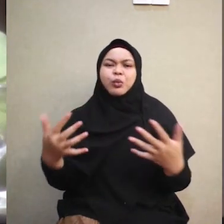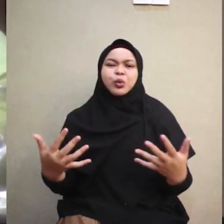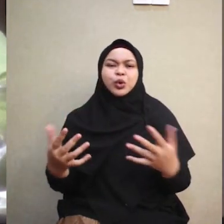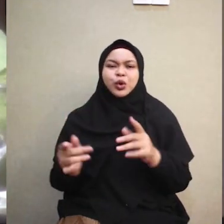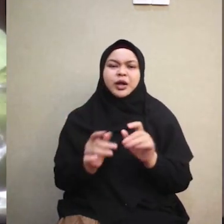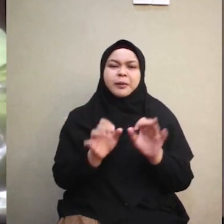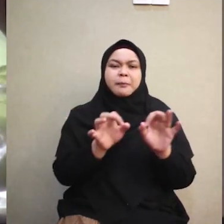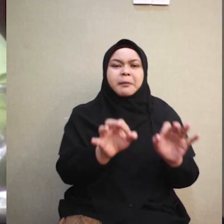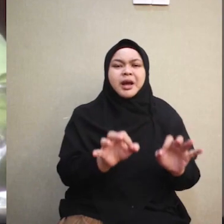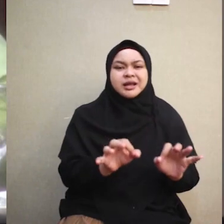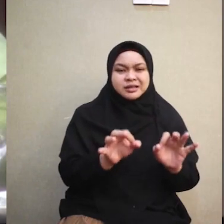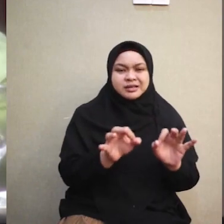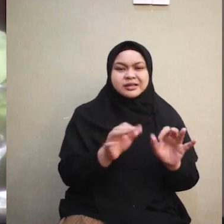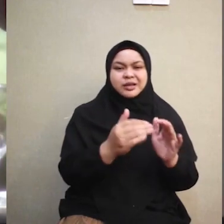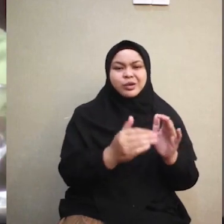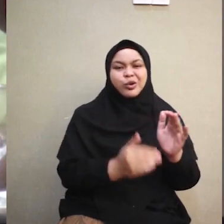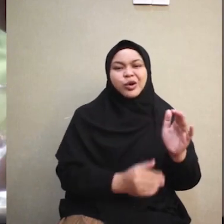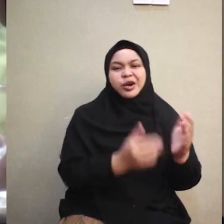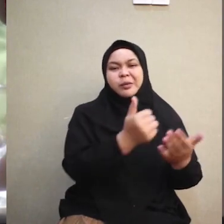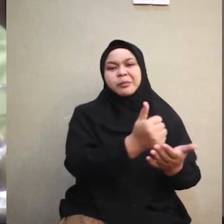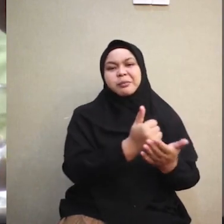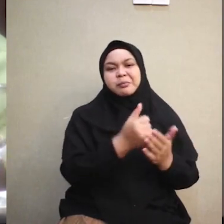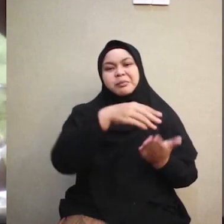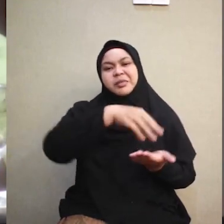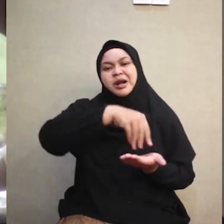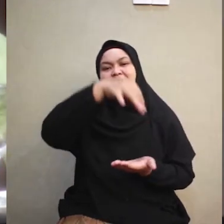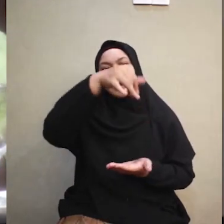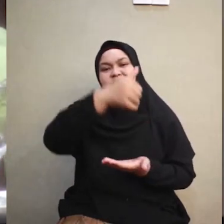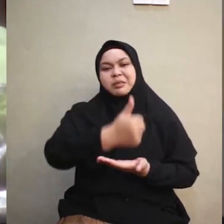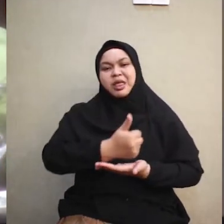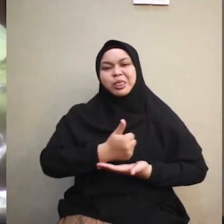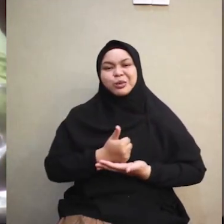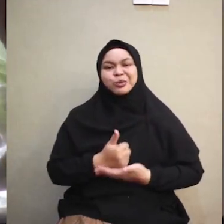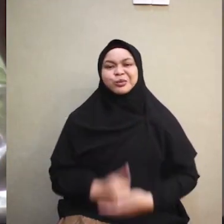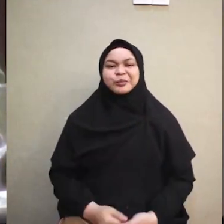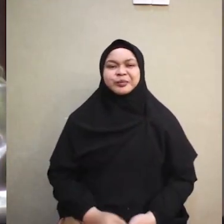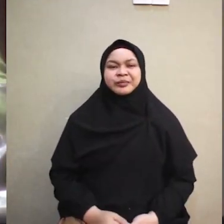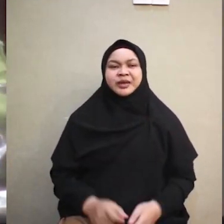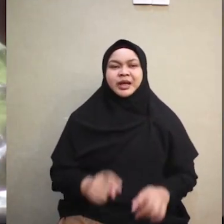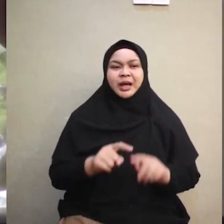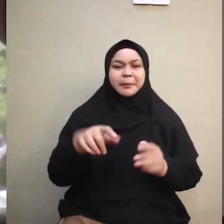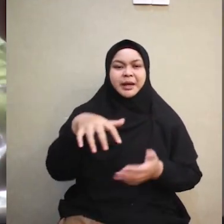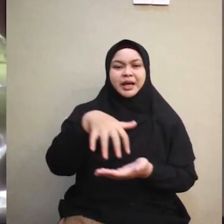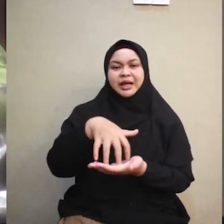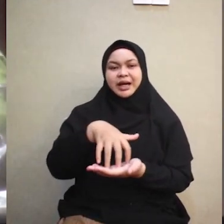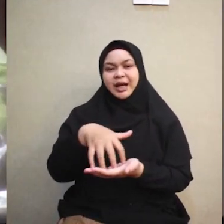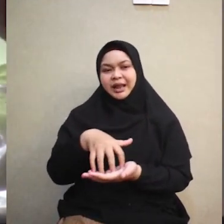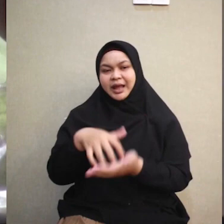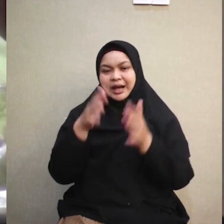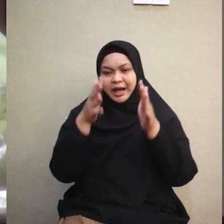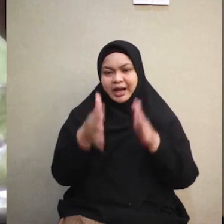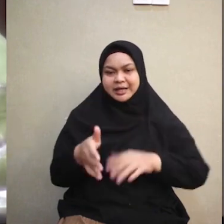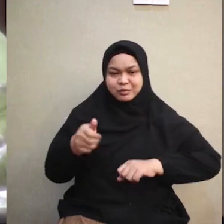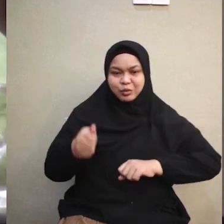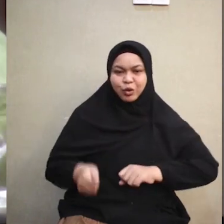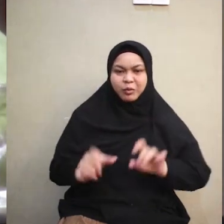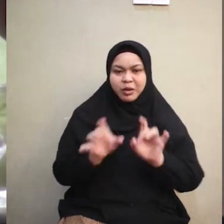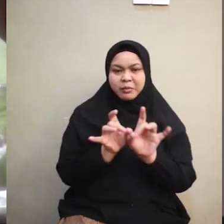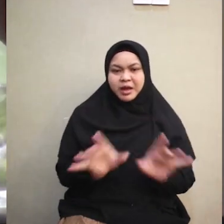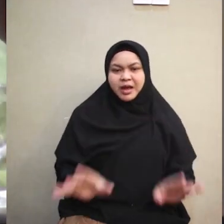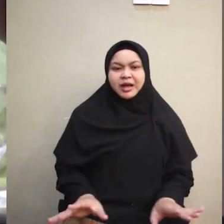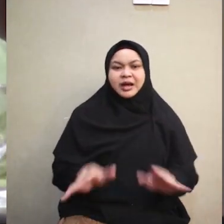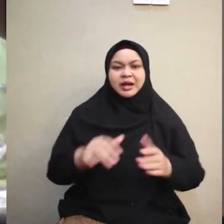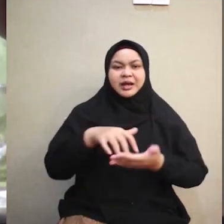indikator dapat beras bantuan dan sebagainya gitu ya Nah kerentanan dari aspek hukum ini berbeda dengan kerentenan